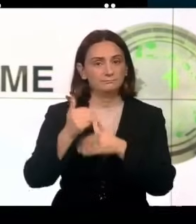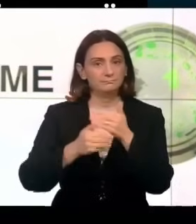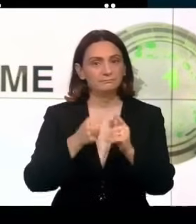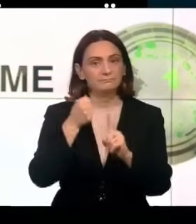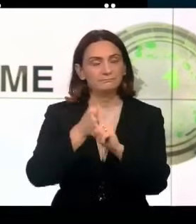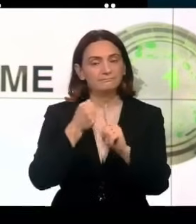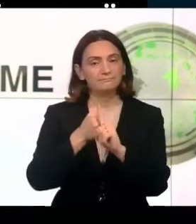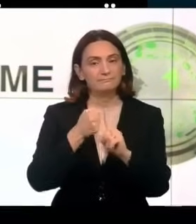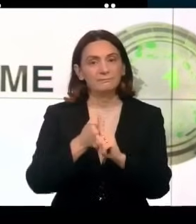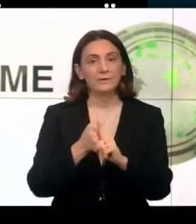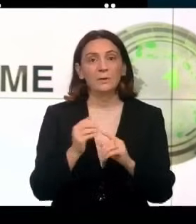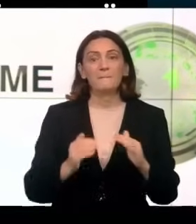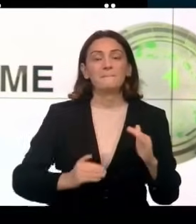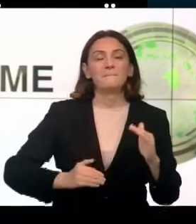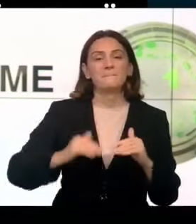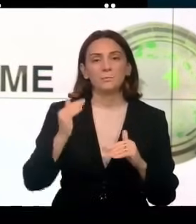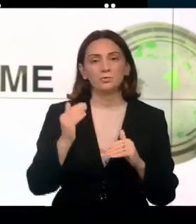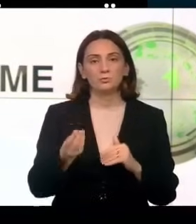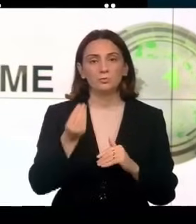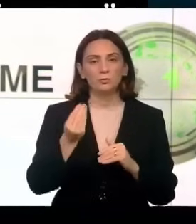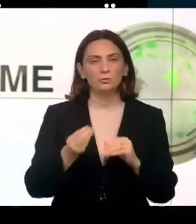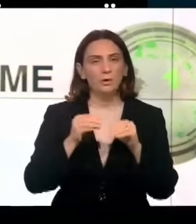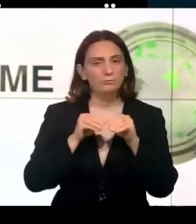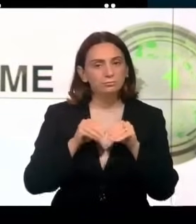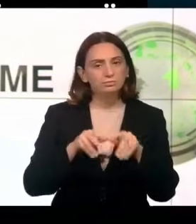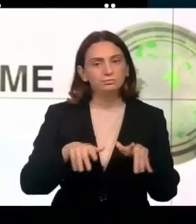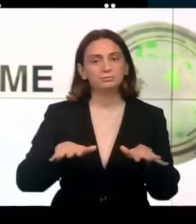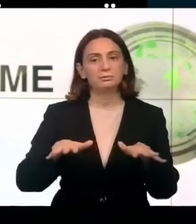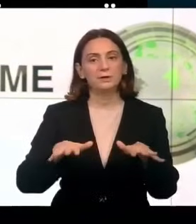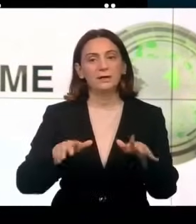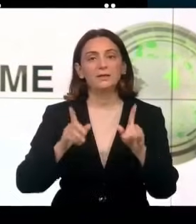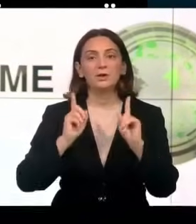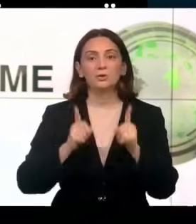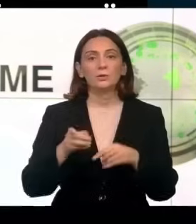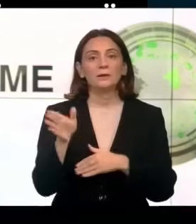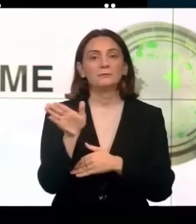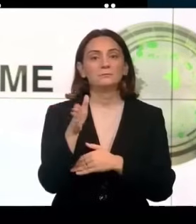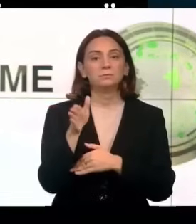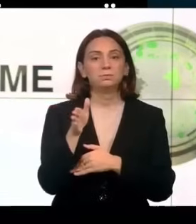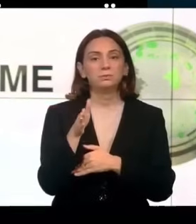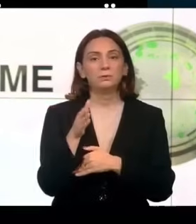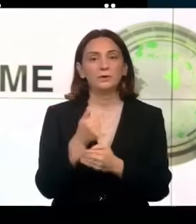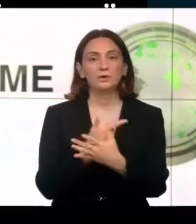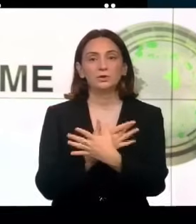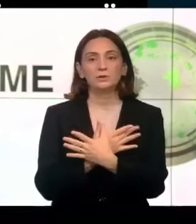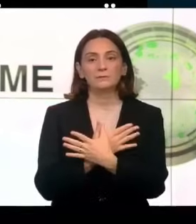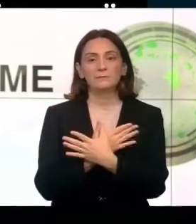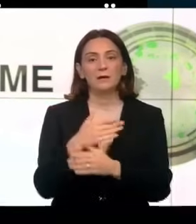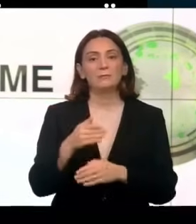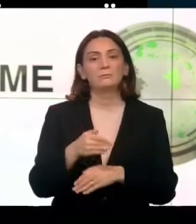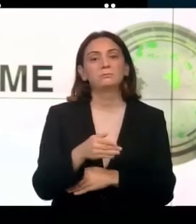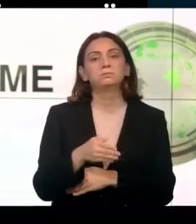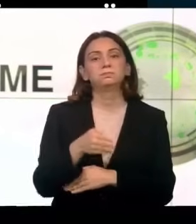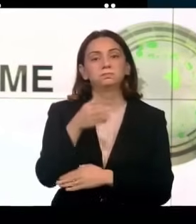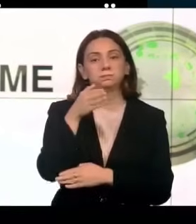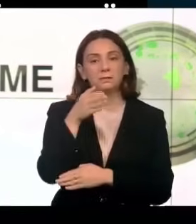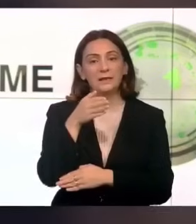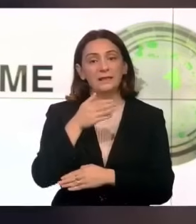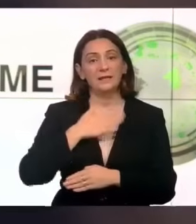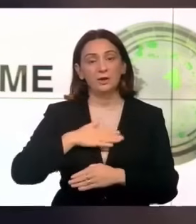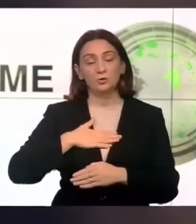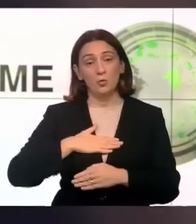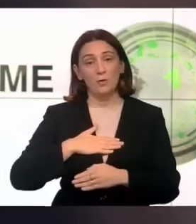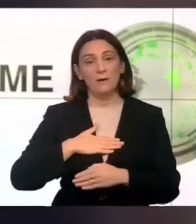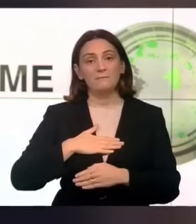së oborrit politiko-mediatik të Tiranës, do të ngrem flamurin e Skënderbeut dhe Ismail Qemalit në oborrin e bashkimit evropian.